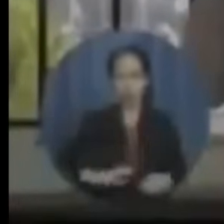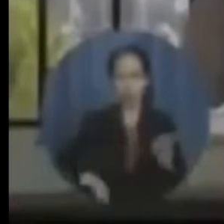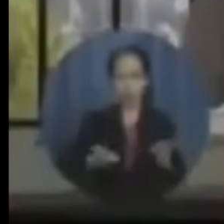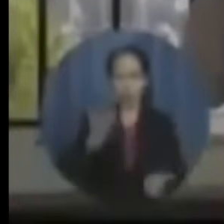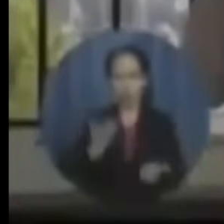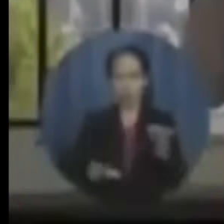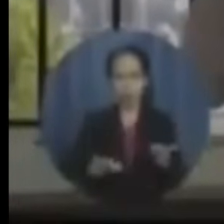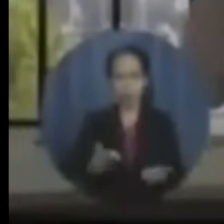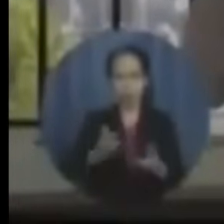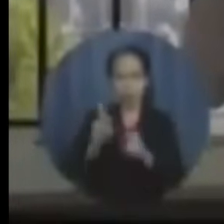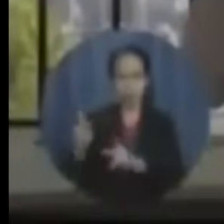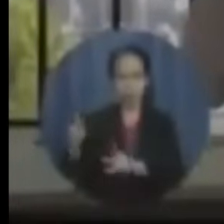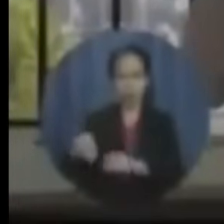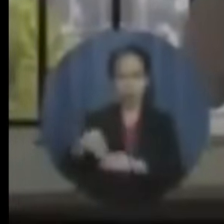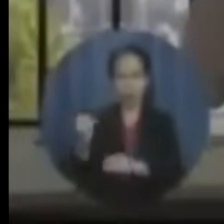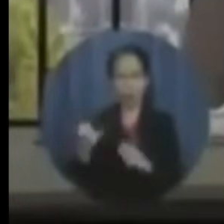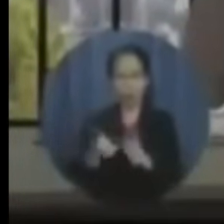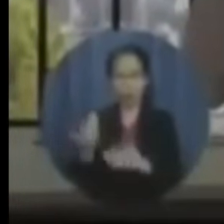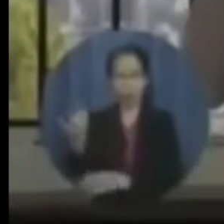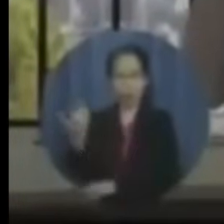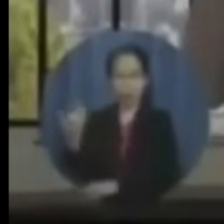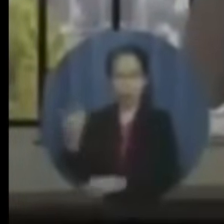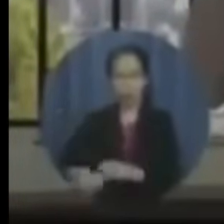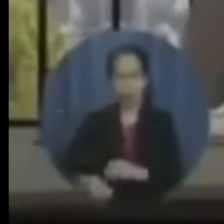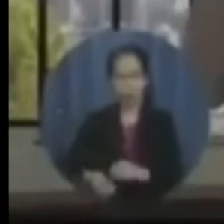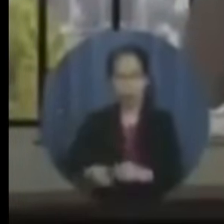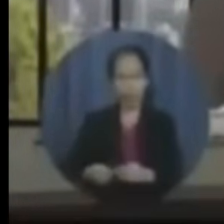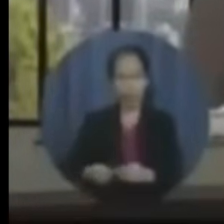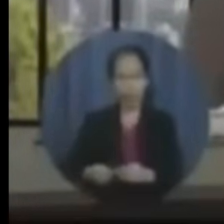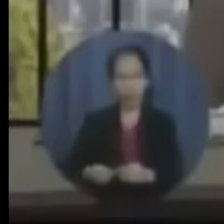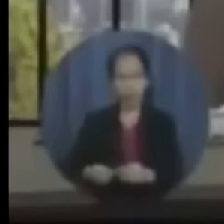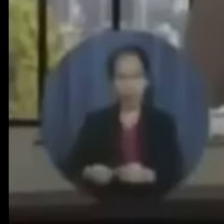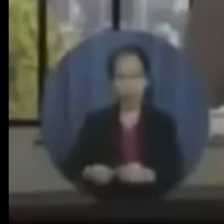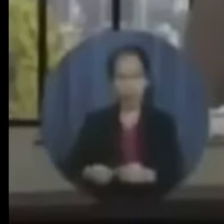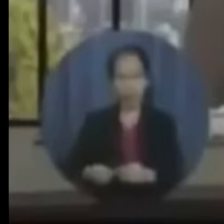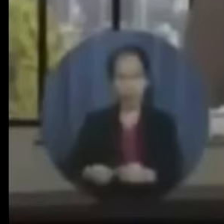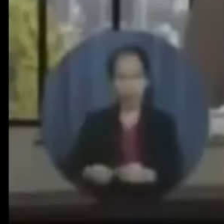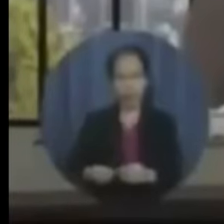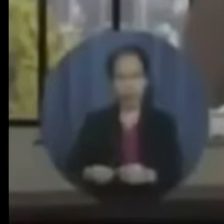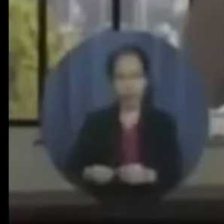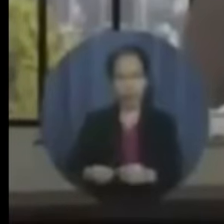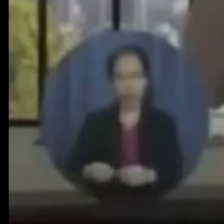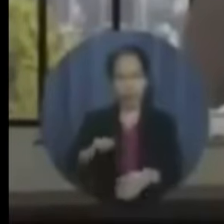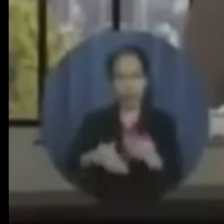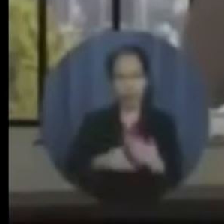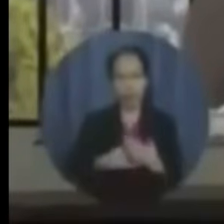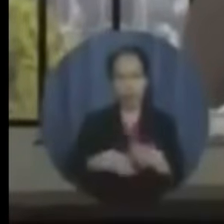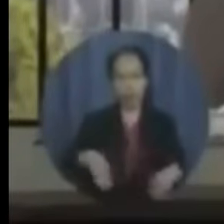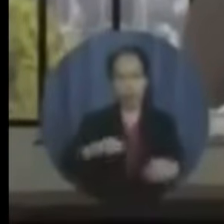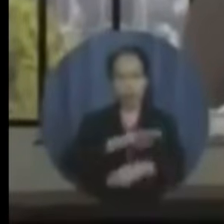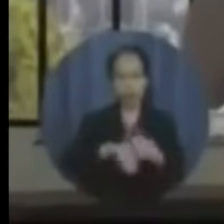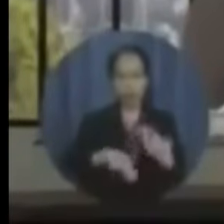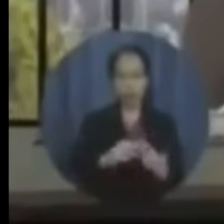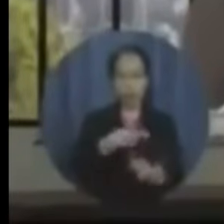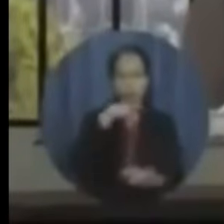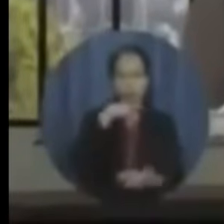doon. Hindi naman lahat ng Katoliko alam nila yun eh, na yung pagsamba doon sa mga inilagay doon